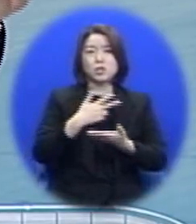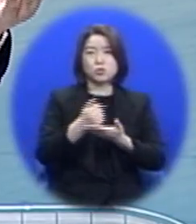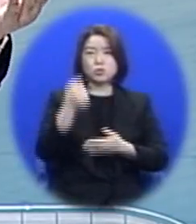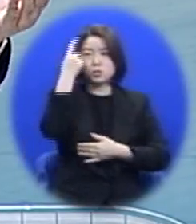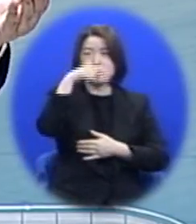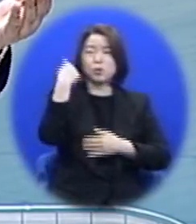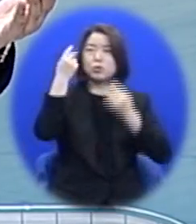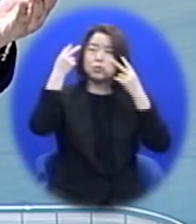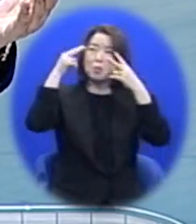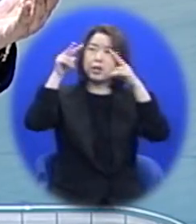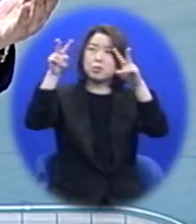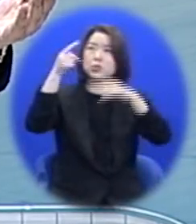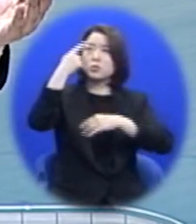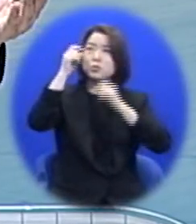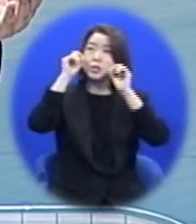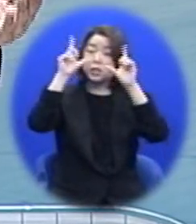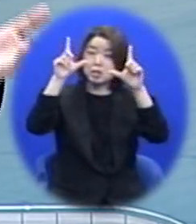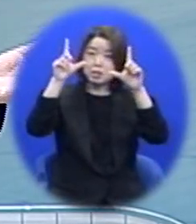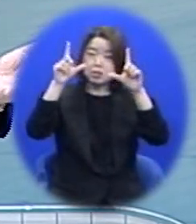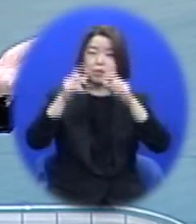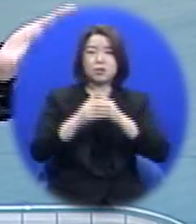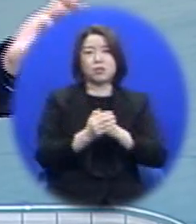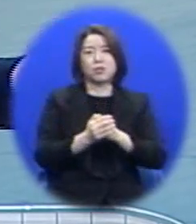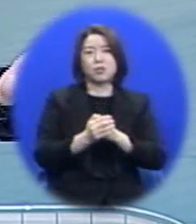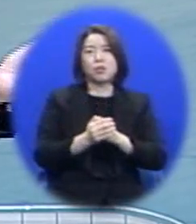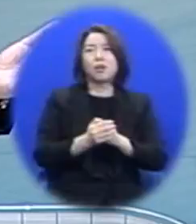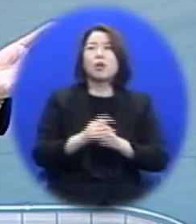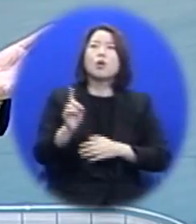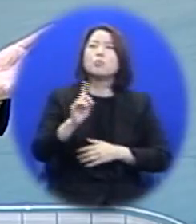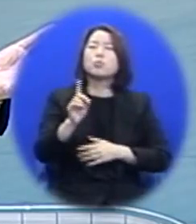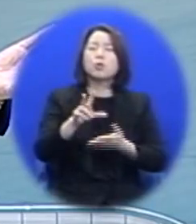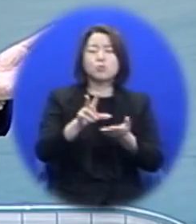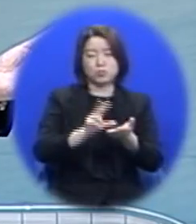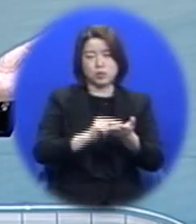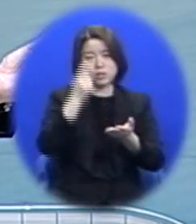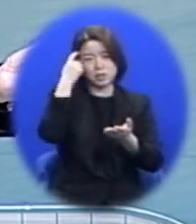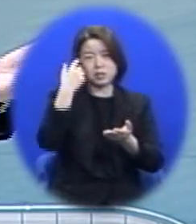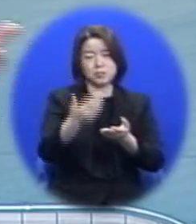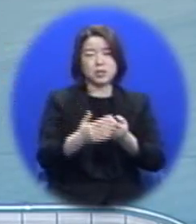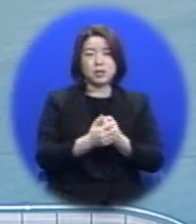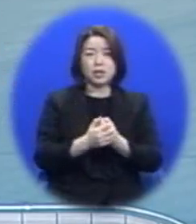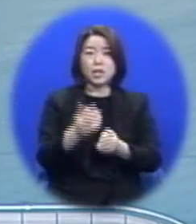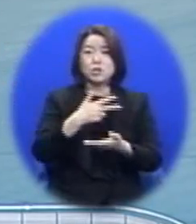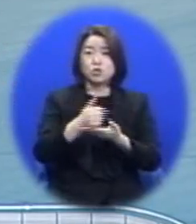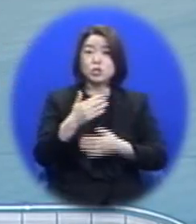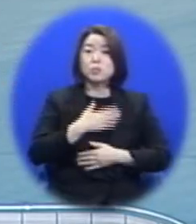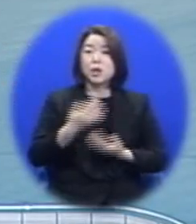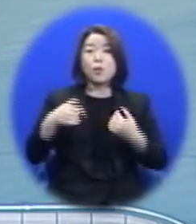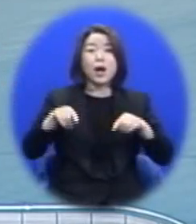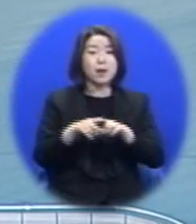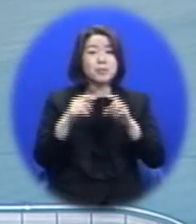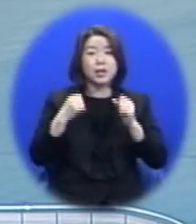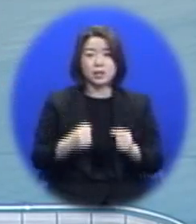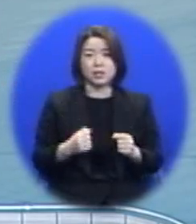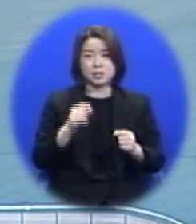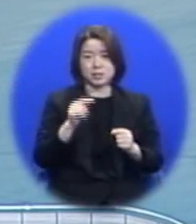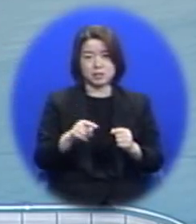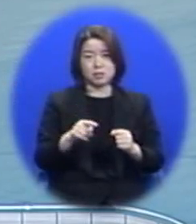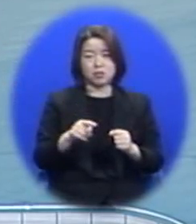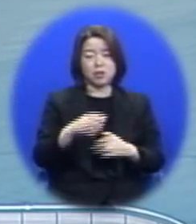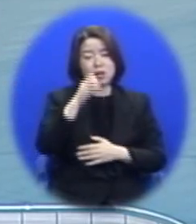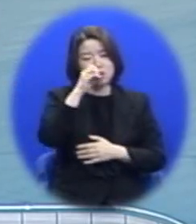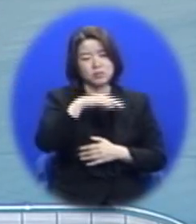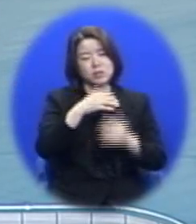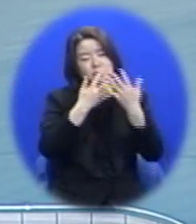얼굴을 바라보는 눈이 뜨이는 것. 그러면 무엇이 문제가 돼요? 주님이 나와 함께 계시는 것, 그저